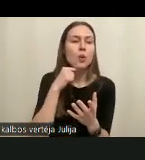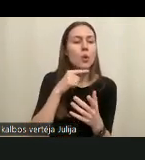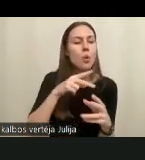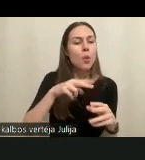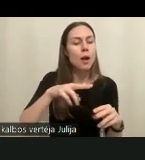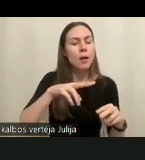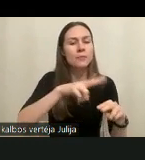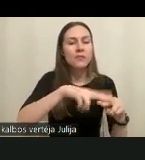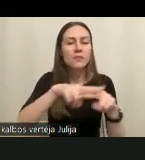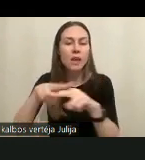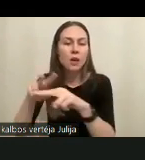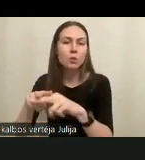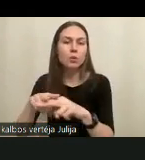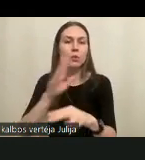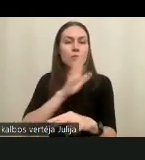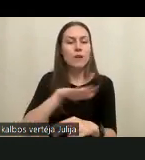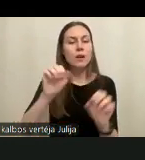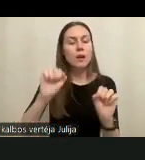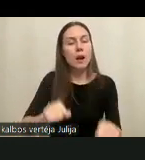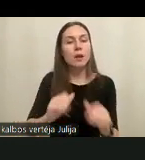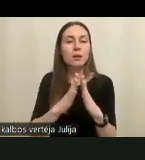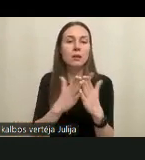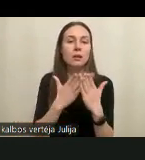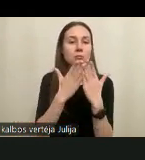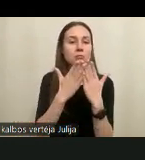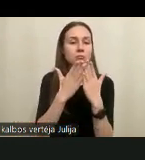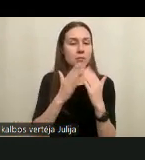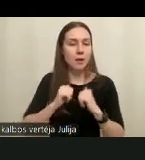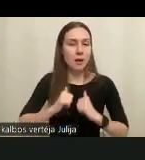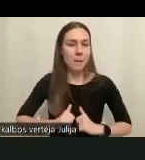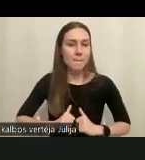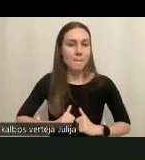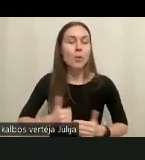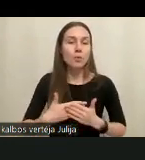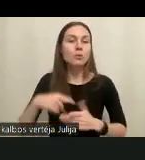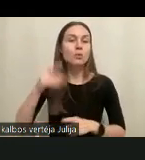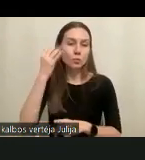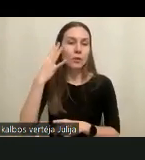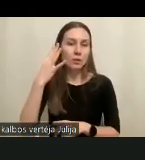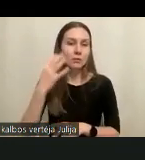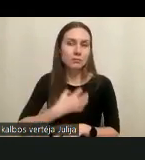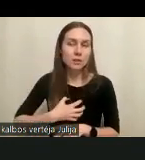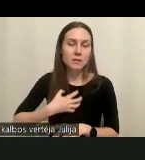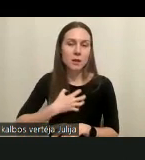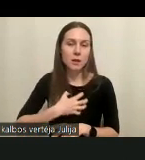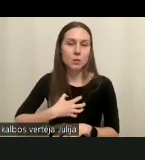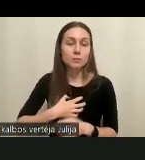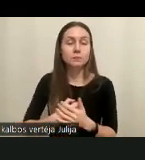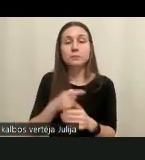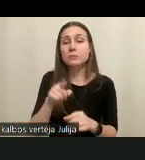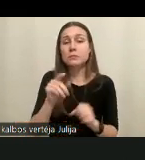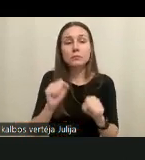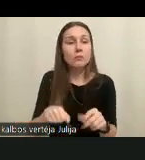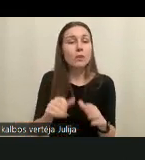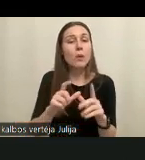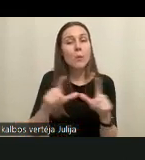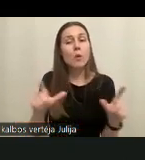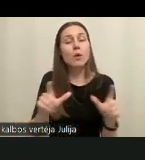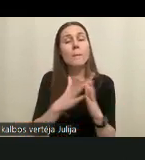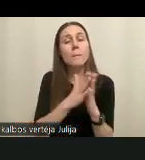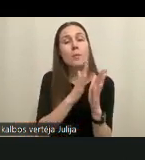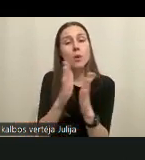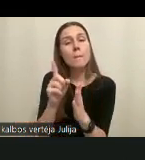vaikams ramiai paskaityti knygą. Nesupranta to reikšmę. Paprastai tai galėtų būti mokyklų bibliotekos, bet jos